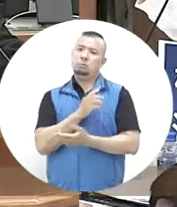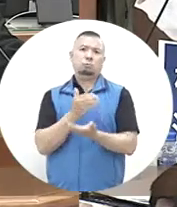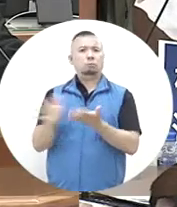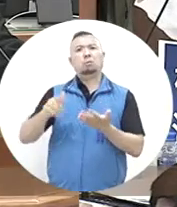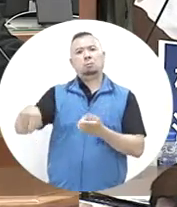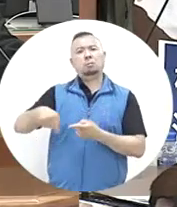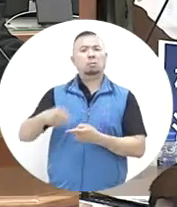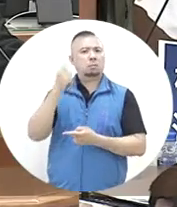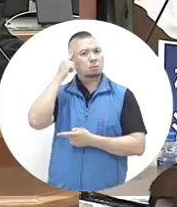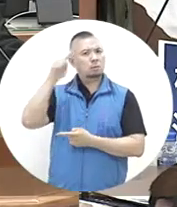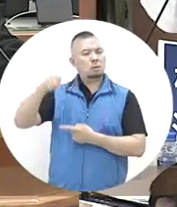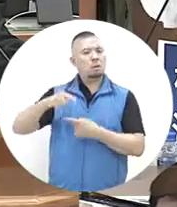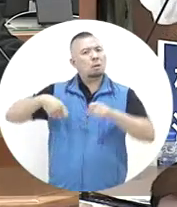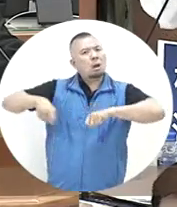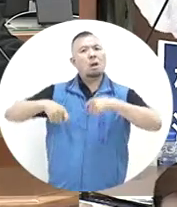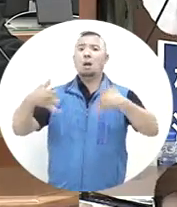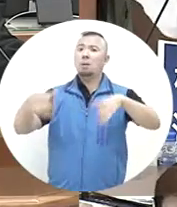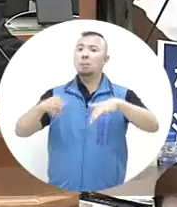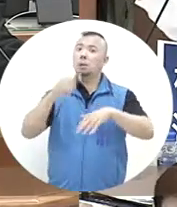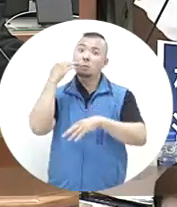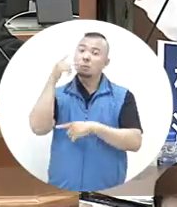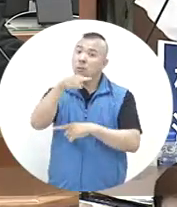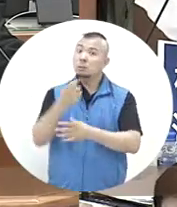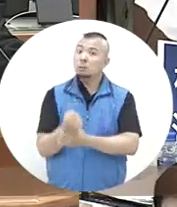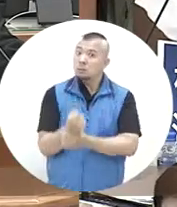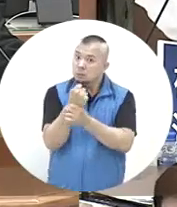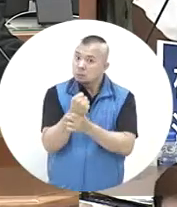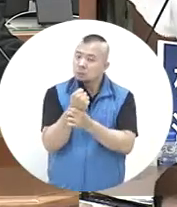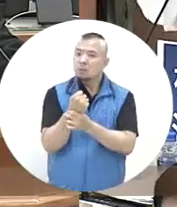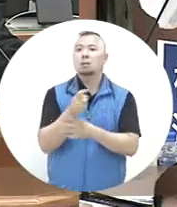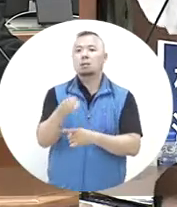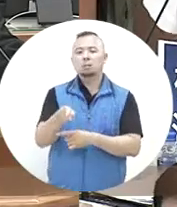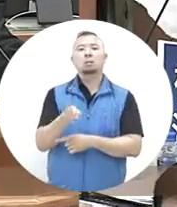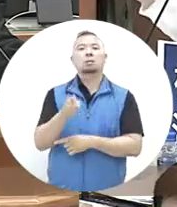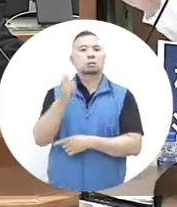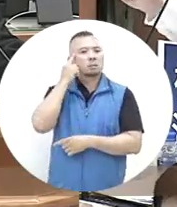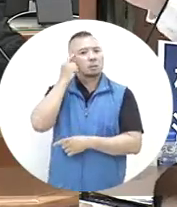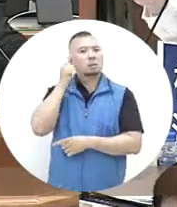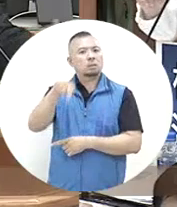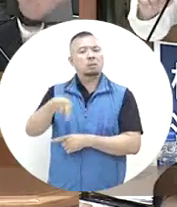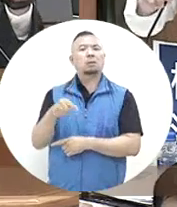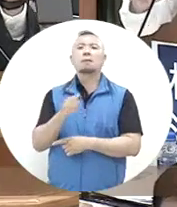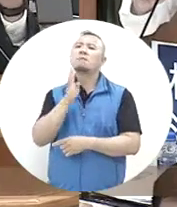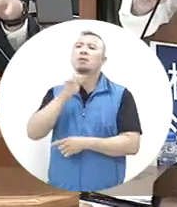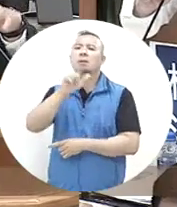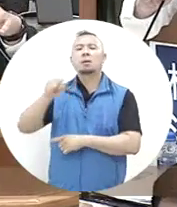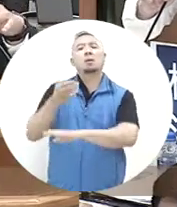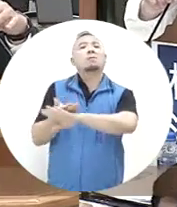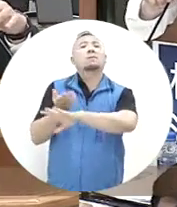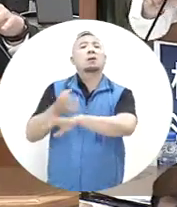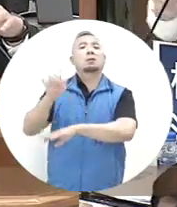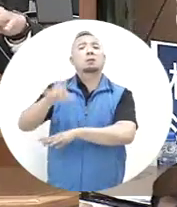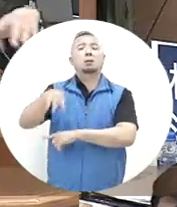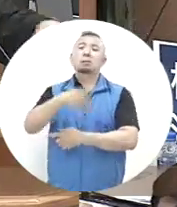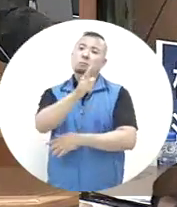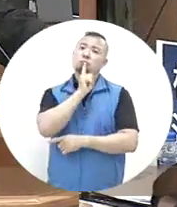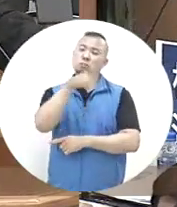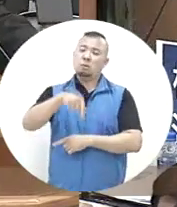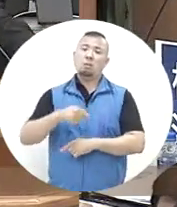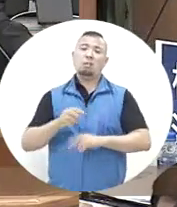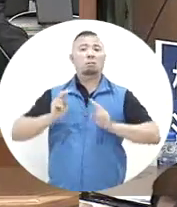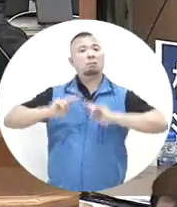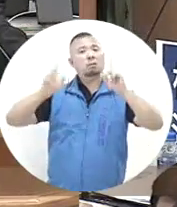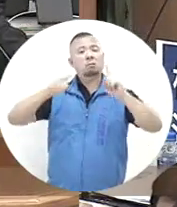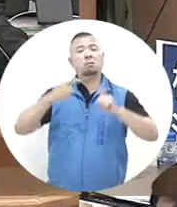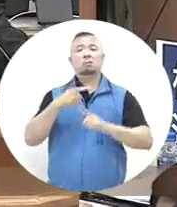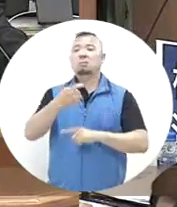同时，你要想想核废料要放哪里。这个是一个很大的问题，所以你说不要缺电，所以在你不